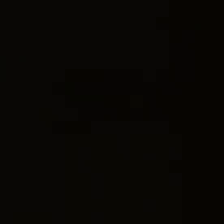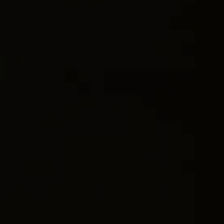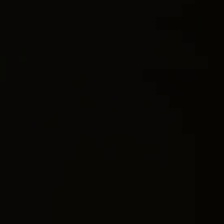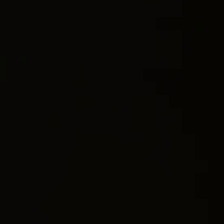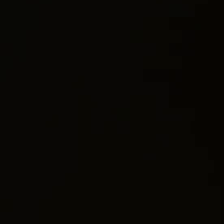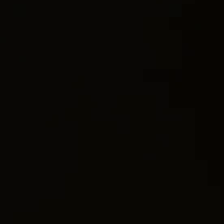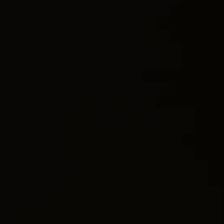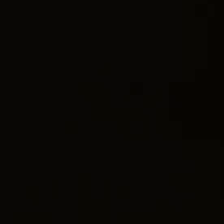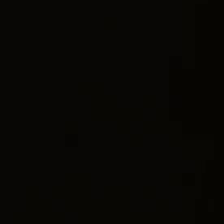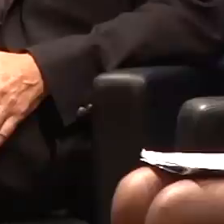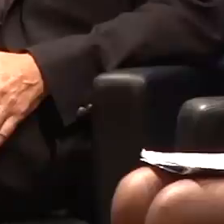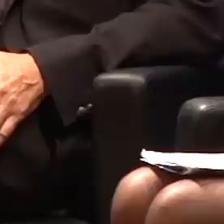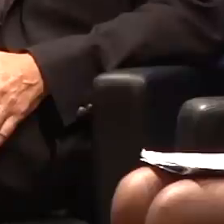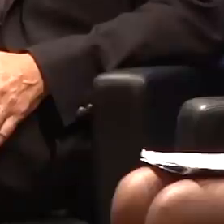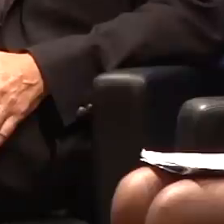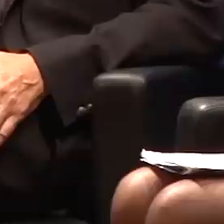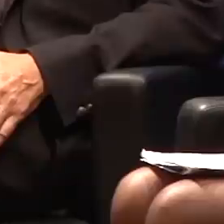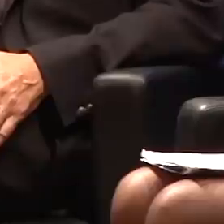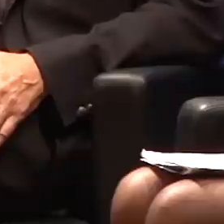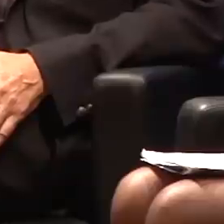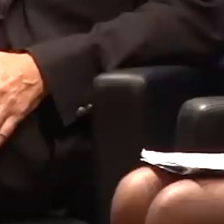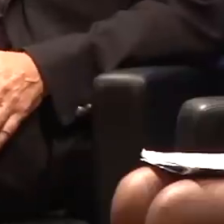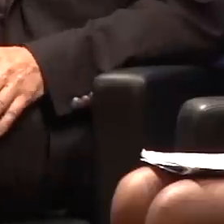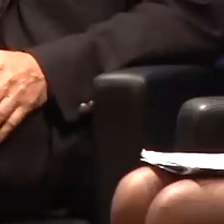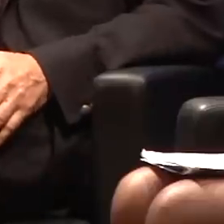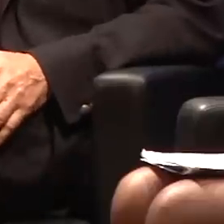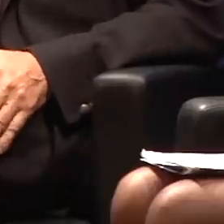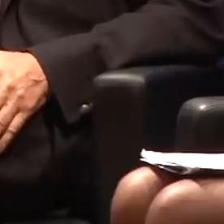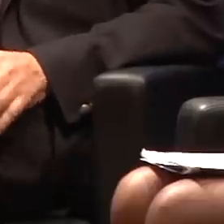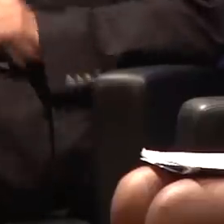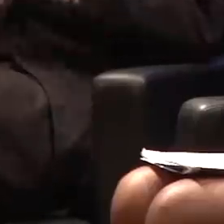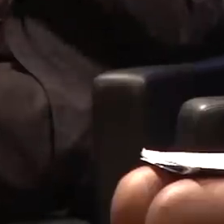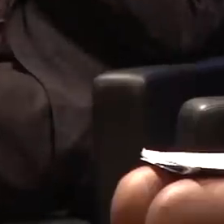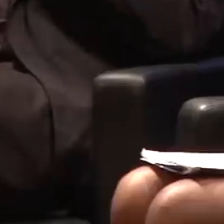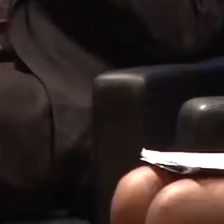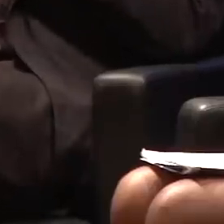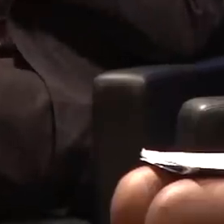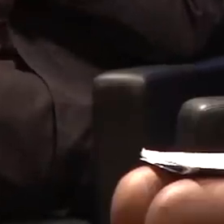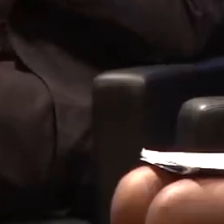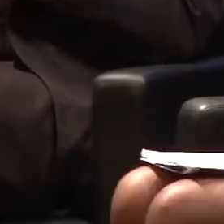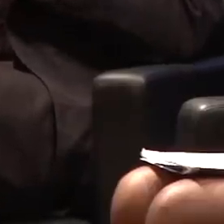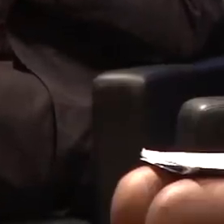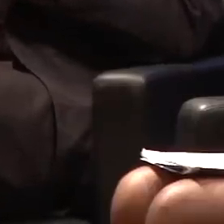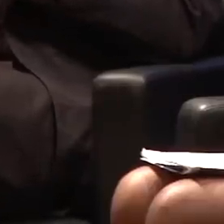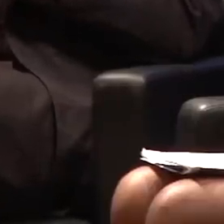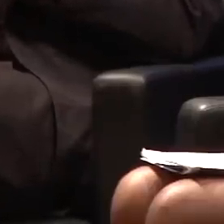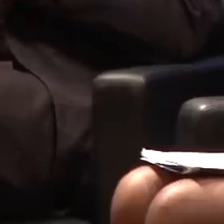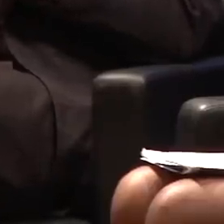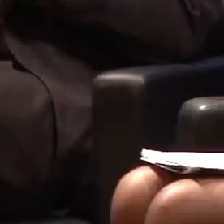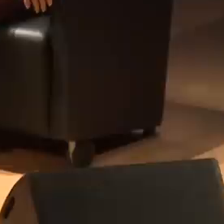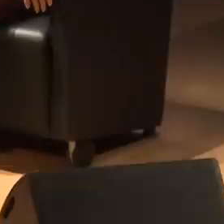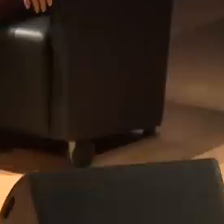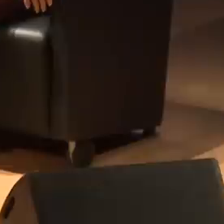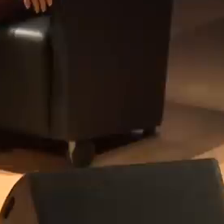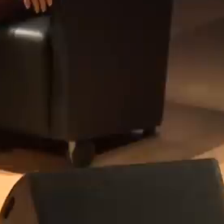je ne sais pas, médecin du Stade Rennais, ça a commencé quand? Dans les années 80? Oui. À peu près, et médecin de l'équipe de France